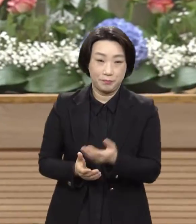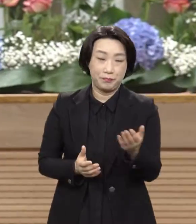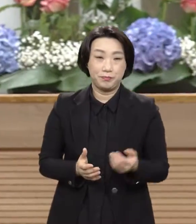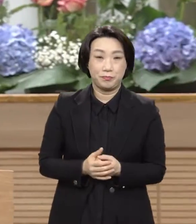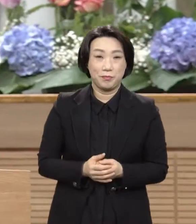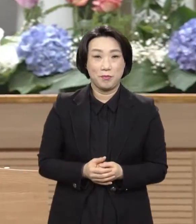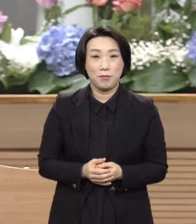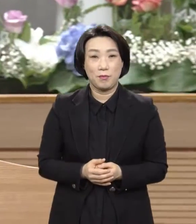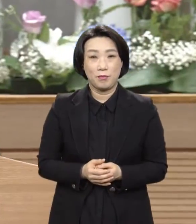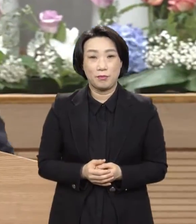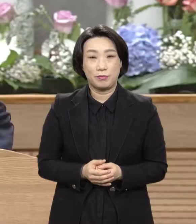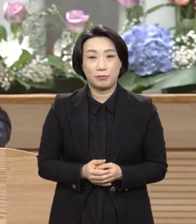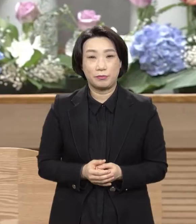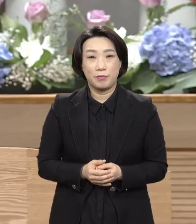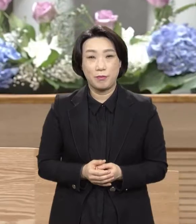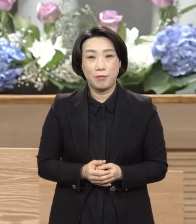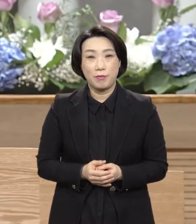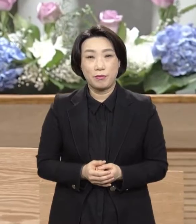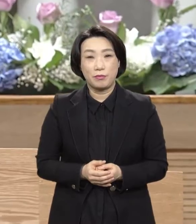그러냐 그 말이야.